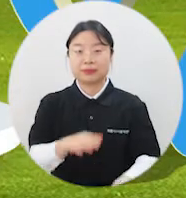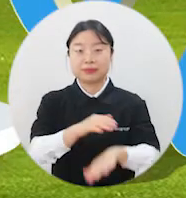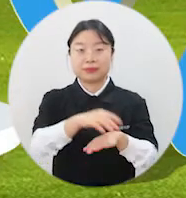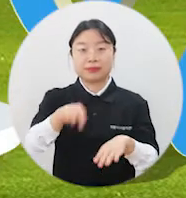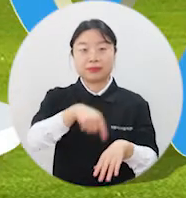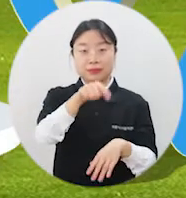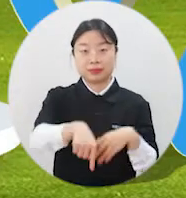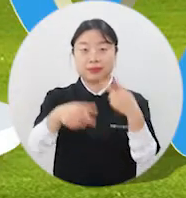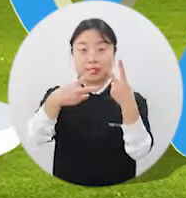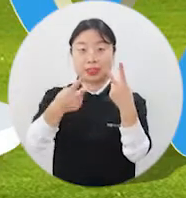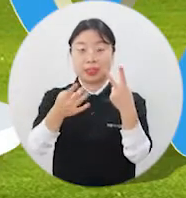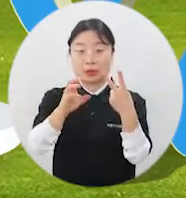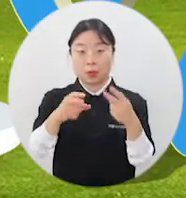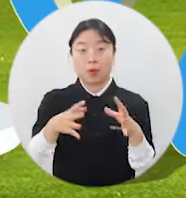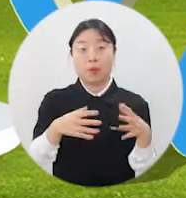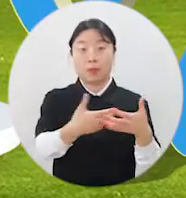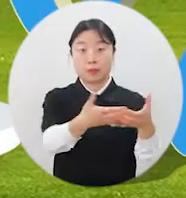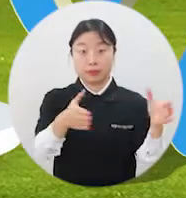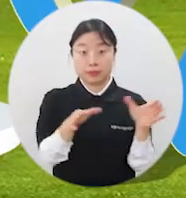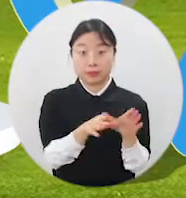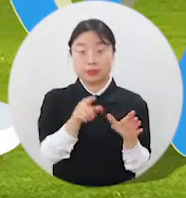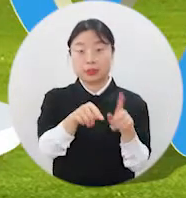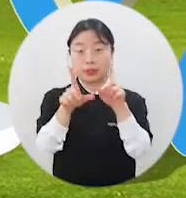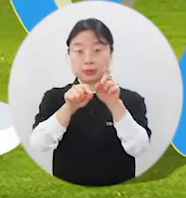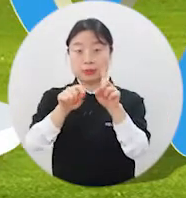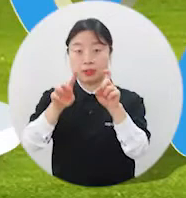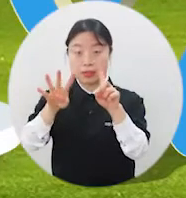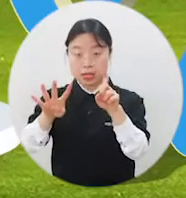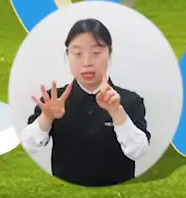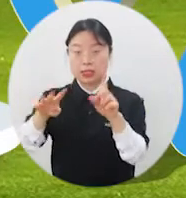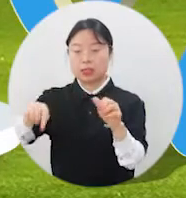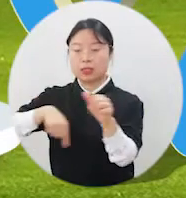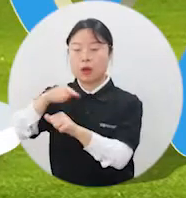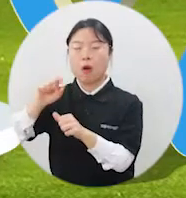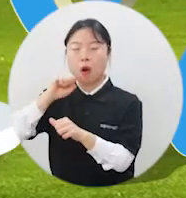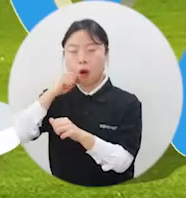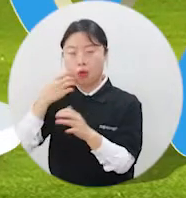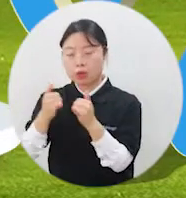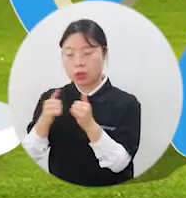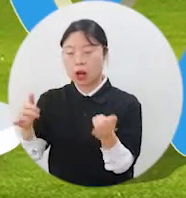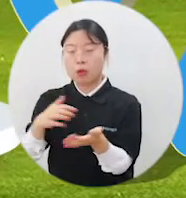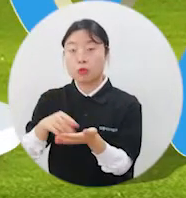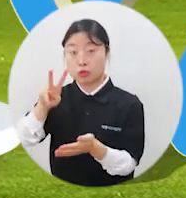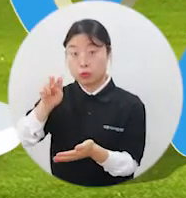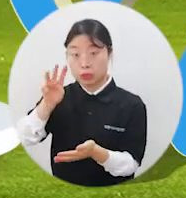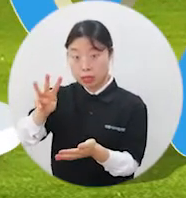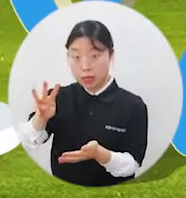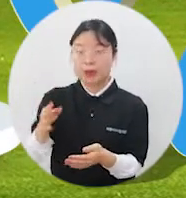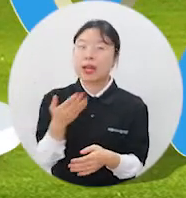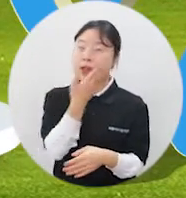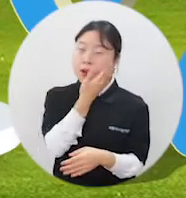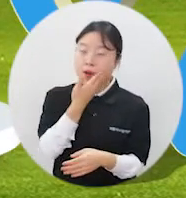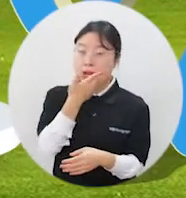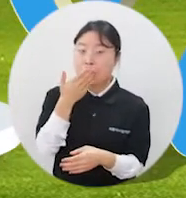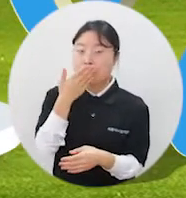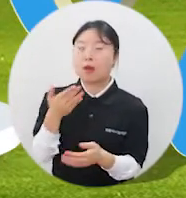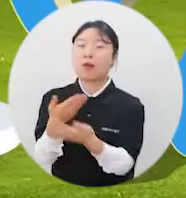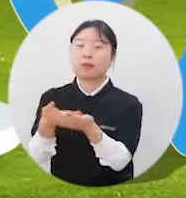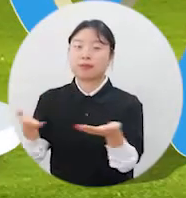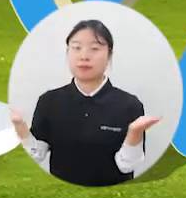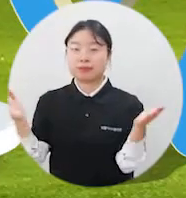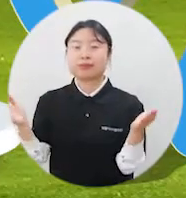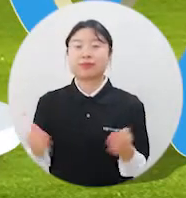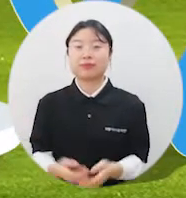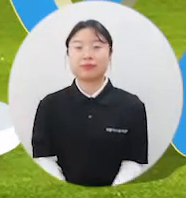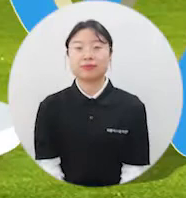내손이동 지역사회보장협의체가 11월 4일 관내 저소득 건강취약계층 23명에게 유동식